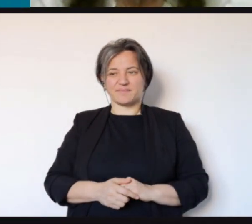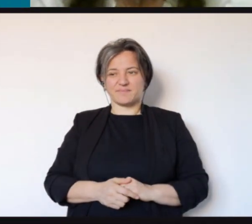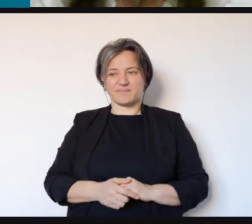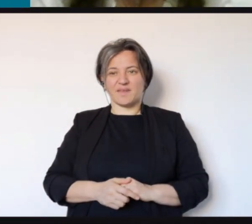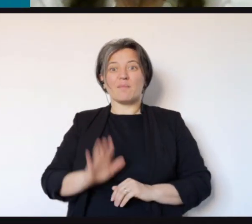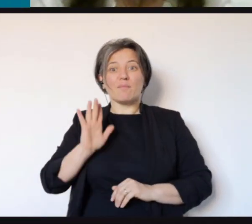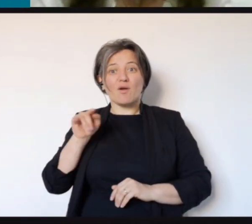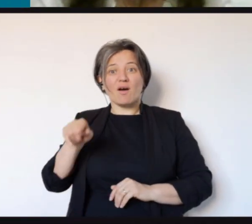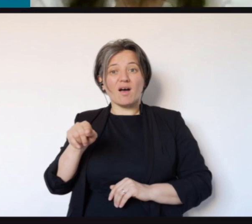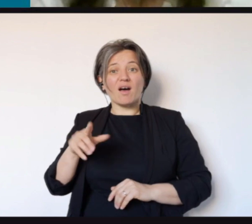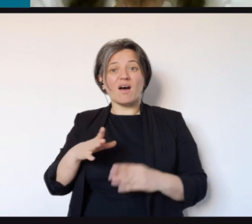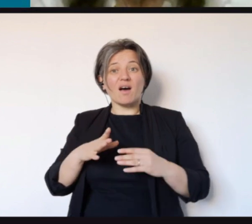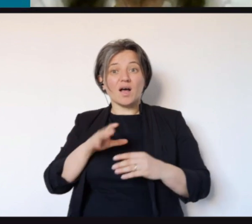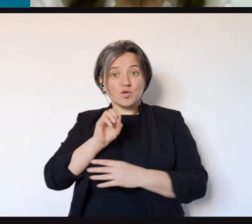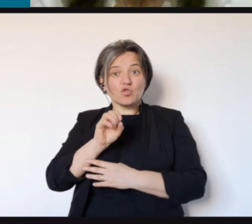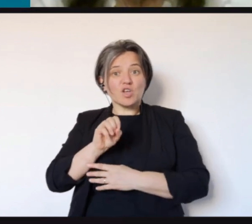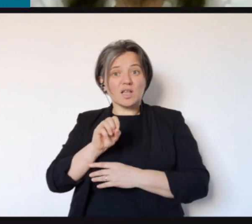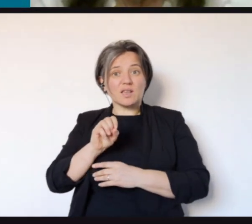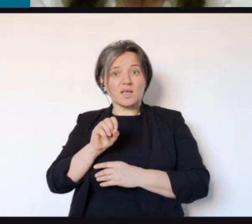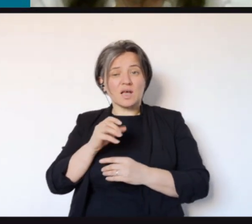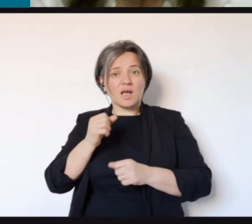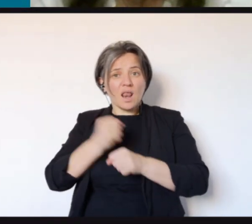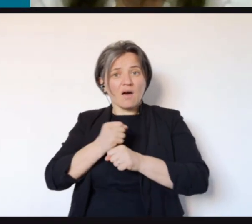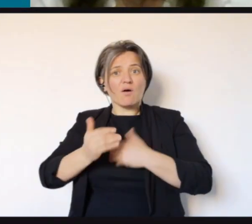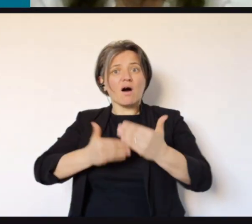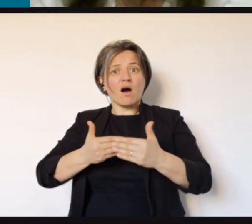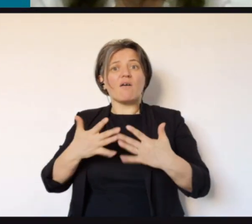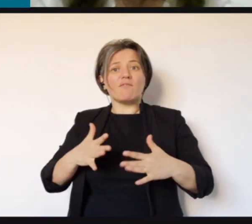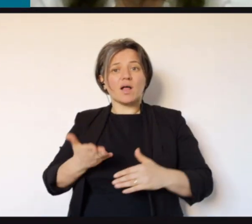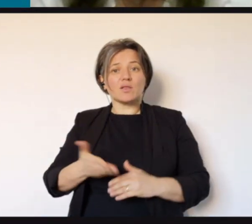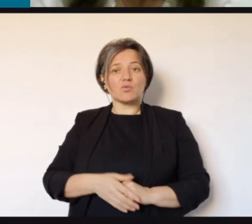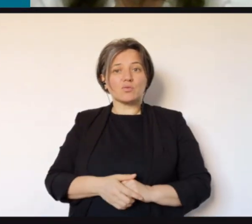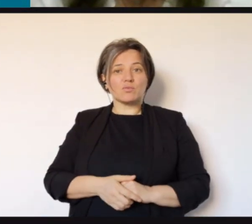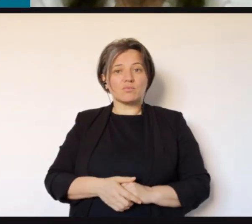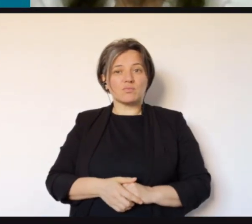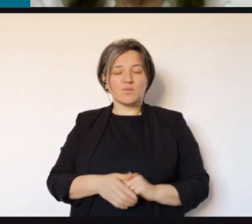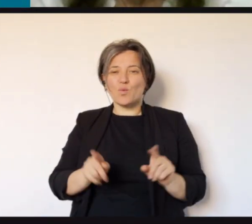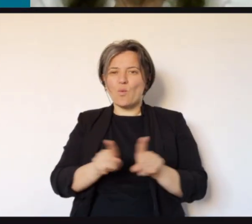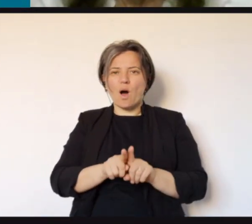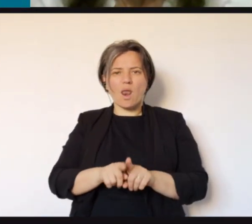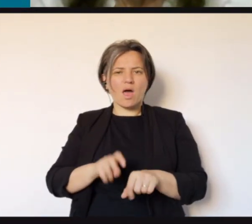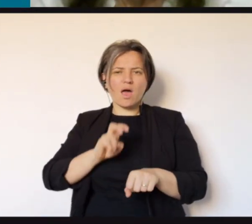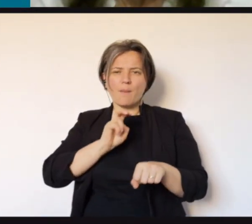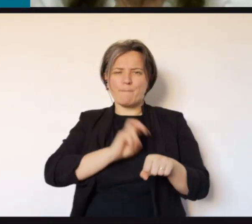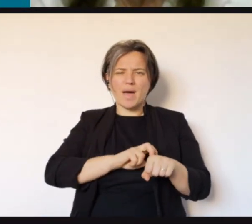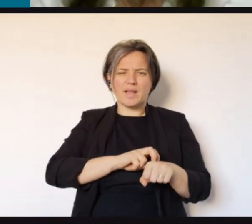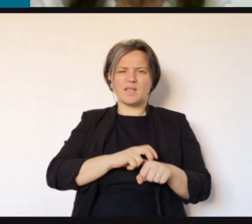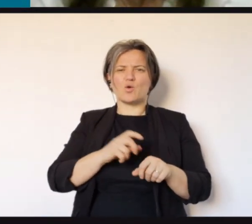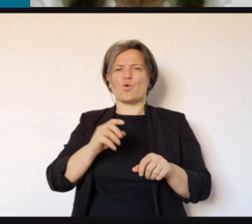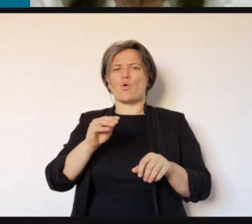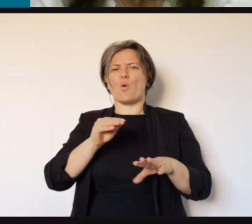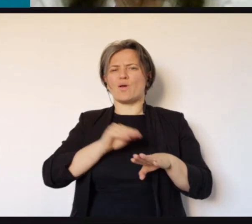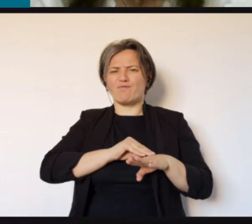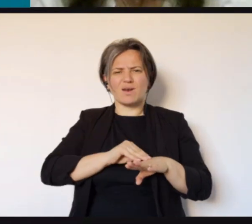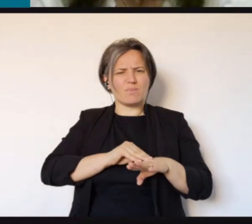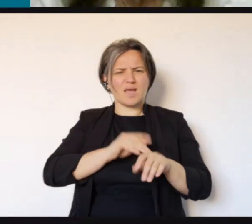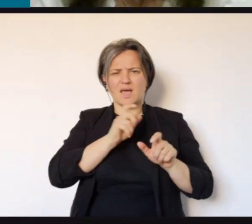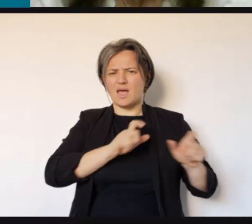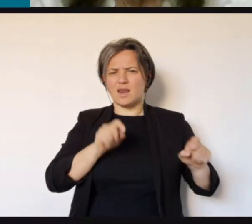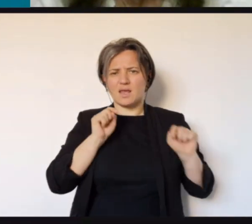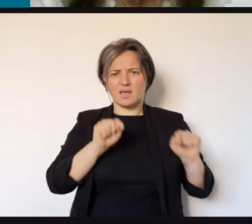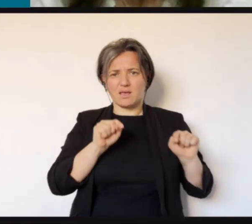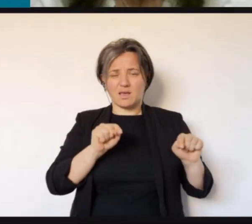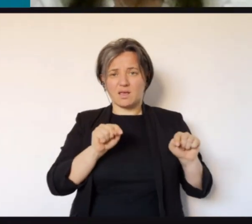Però l'hanno fatto. La stessa cosa vale per medici, infermieri.